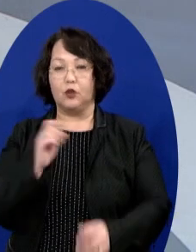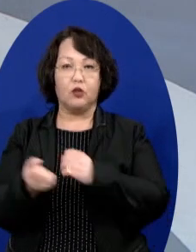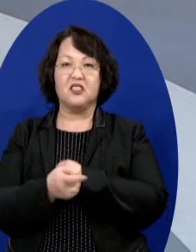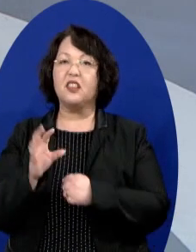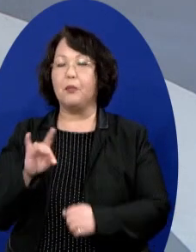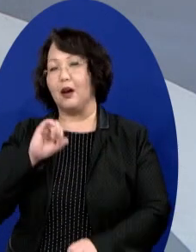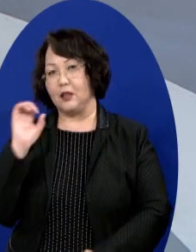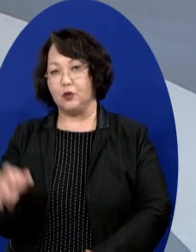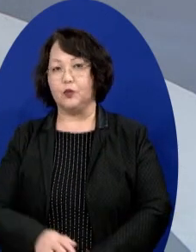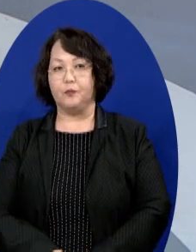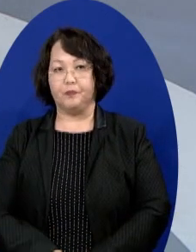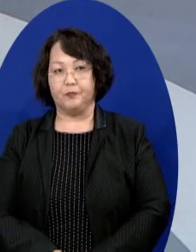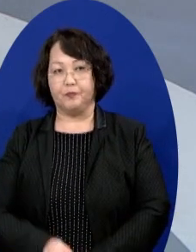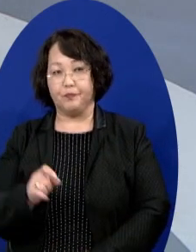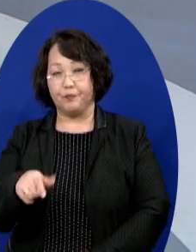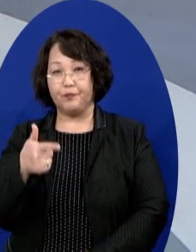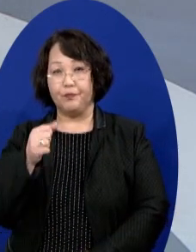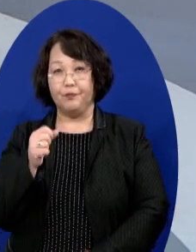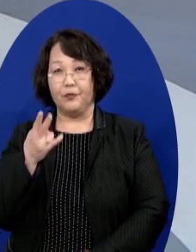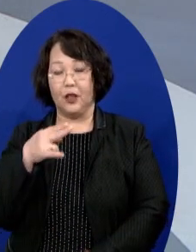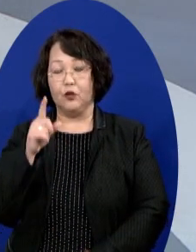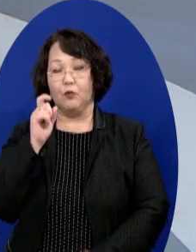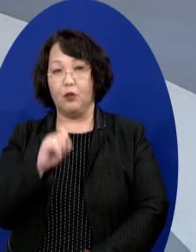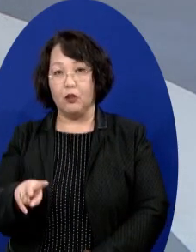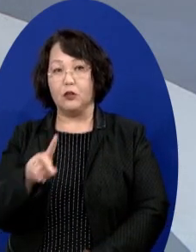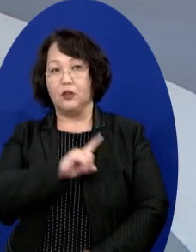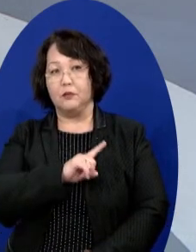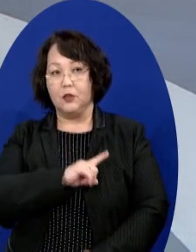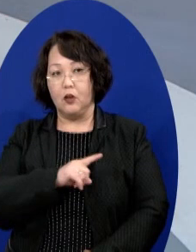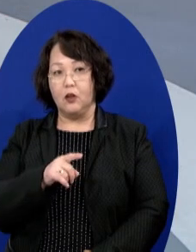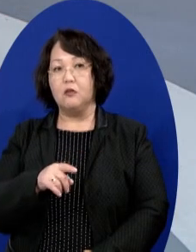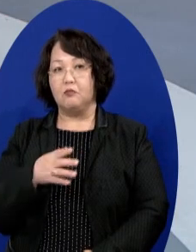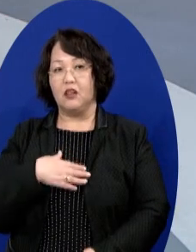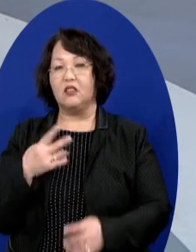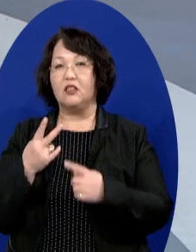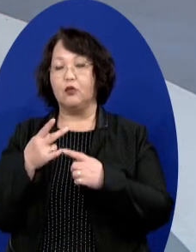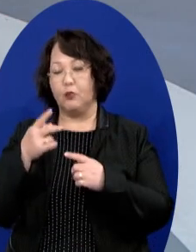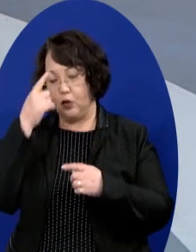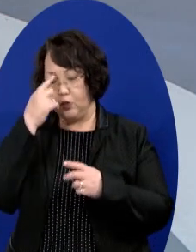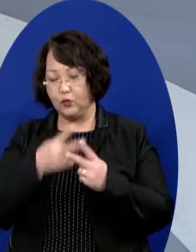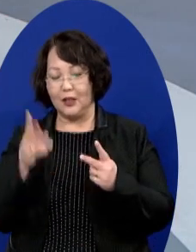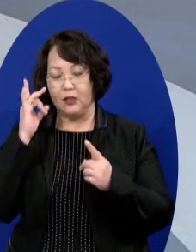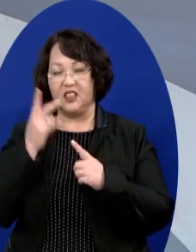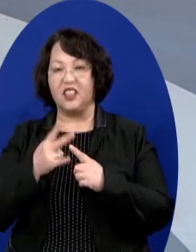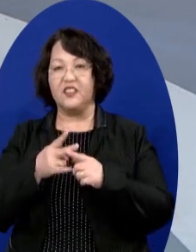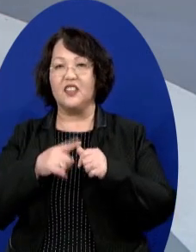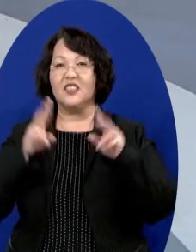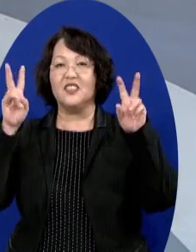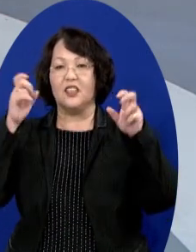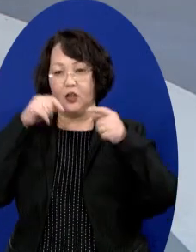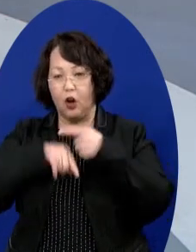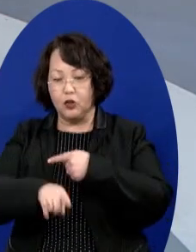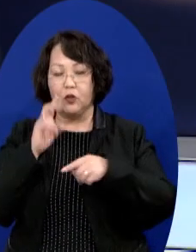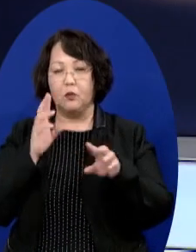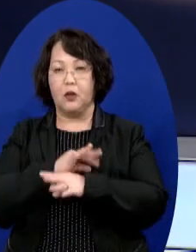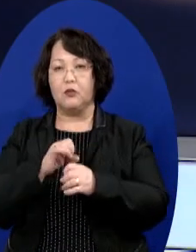байна? За энэ тэмцээний хувьд Монголын үндэсний олон нийтийн радио телевизийн нэрэмжит болон зохион байгуулагддаг юм тэмцээн. За энэ жилийн тэмцээнд нийтдээ